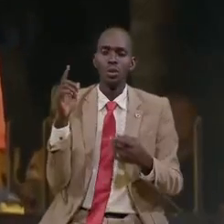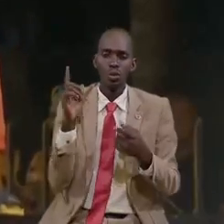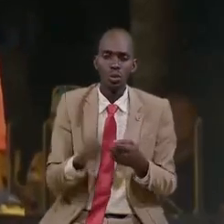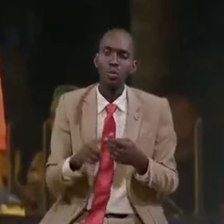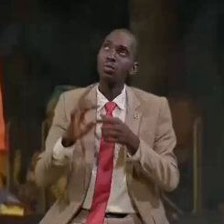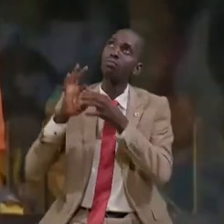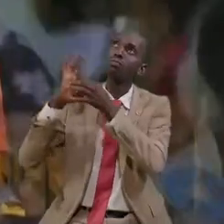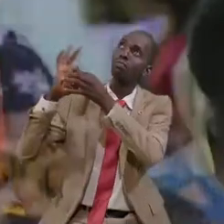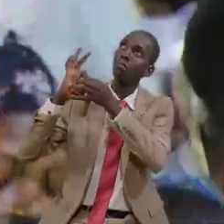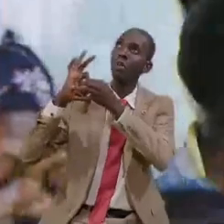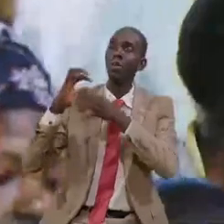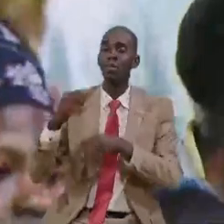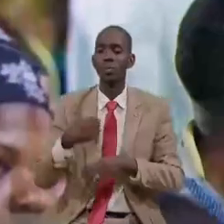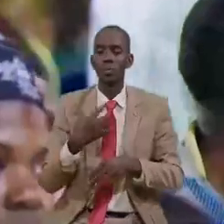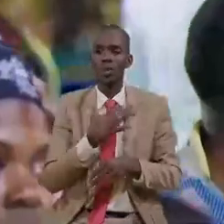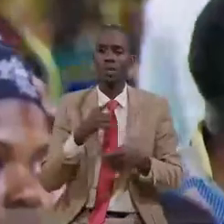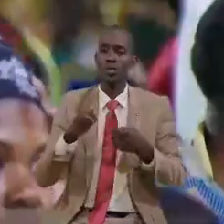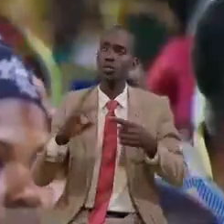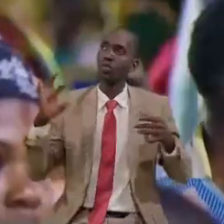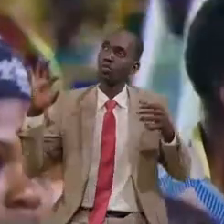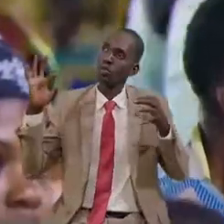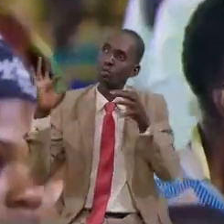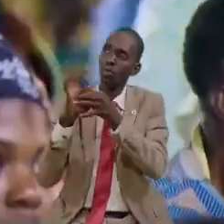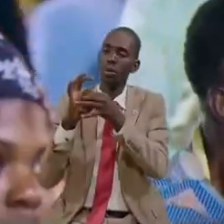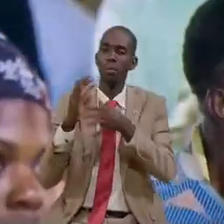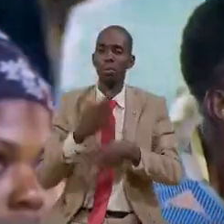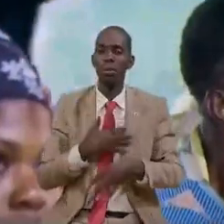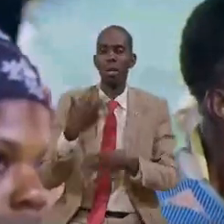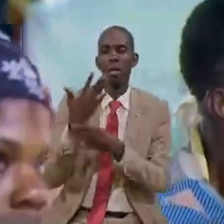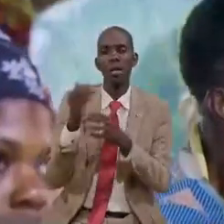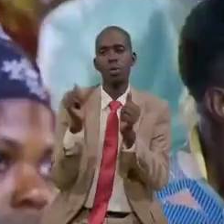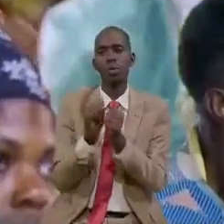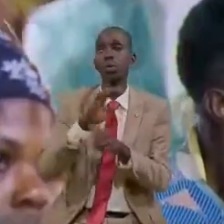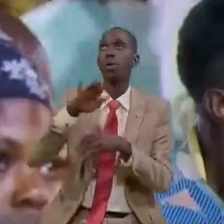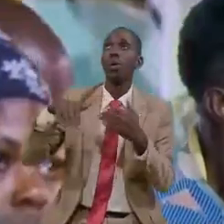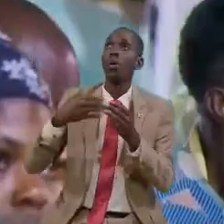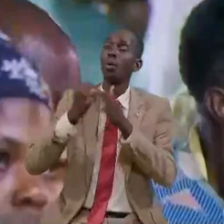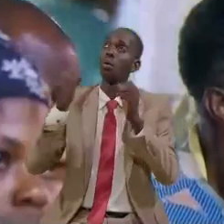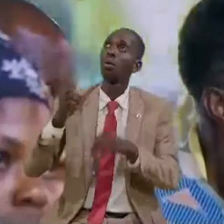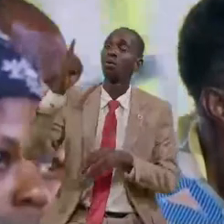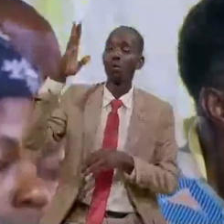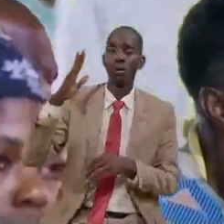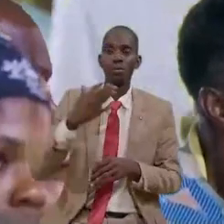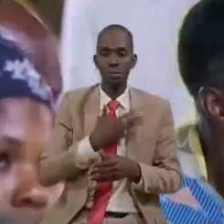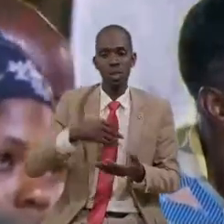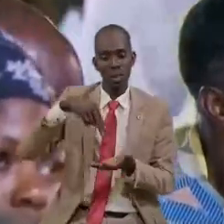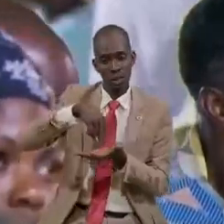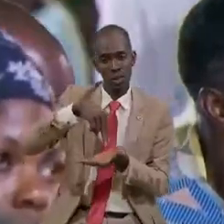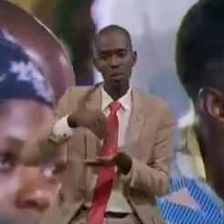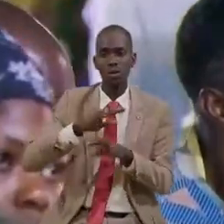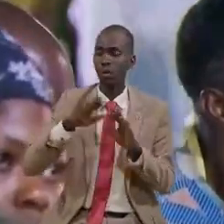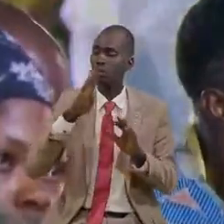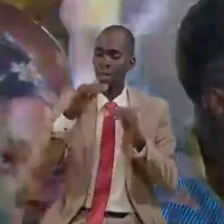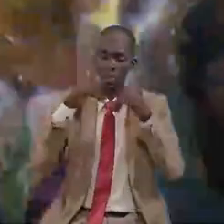pour me faire monter et me réconcilier avec Dieu et joindre ma main à la main du Dieu Tout-Puissant.